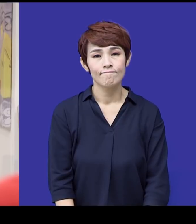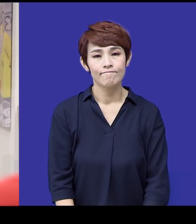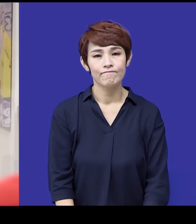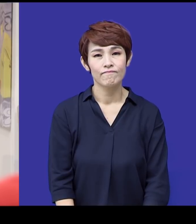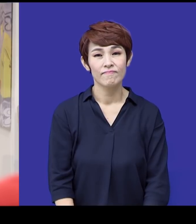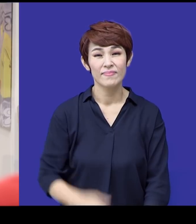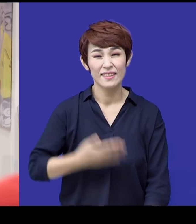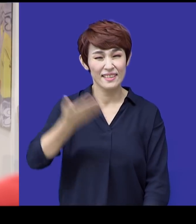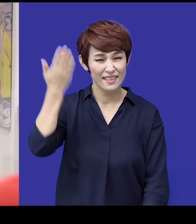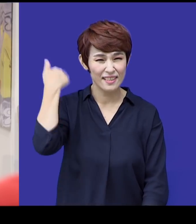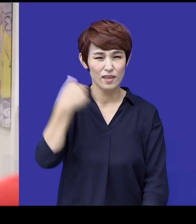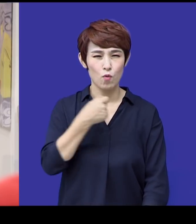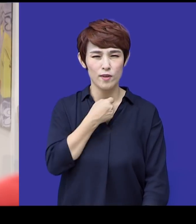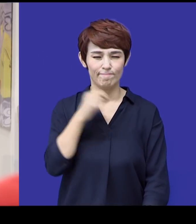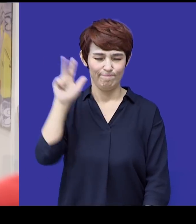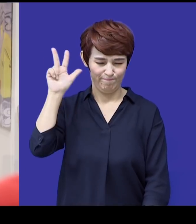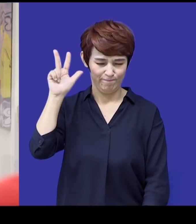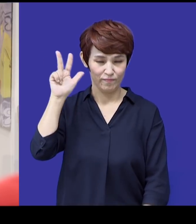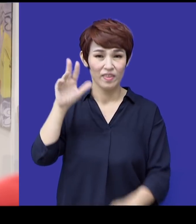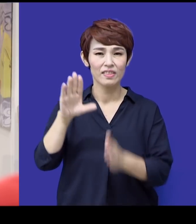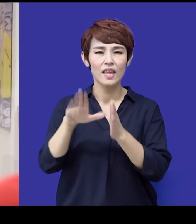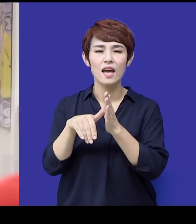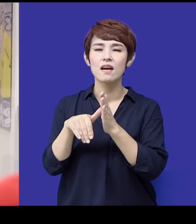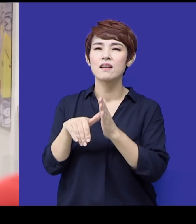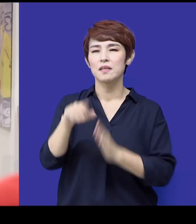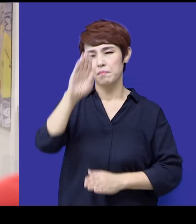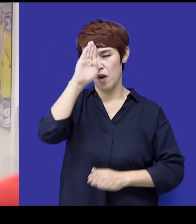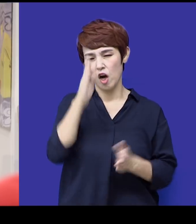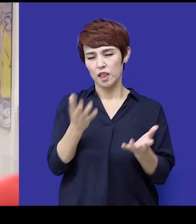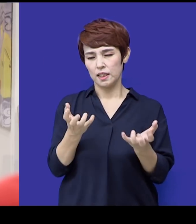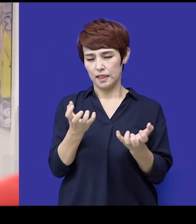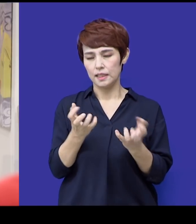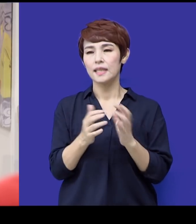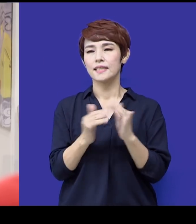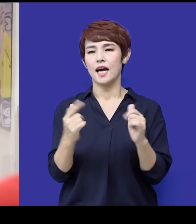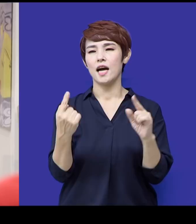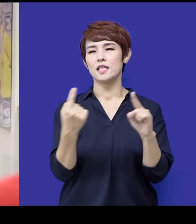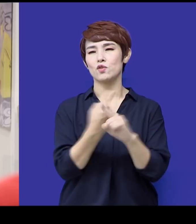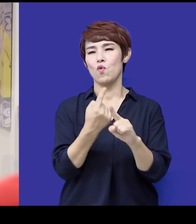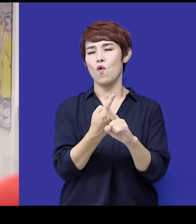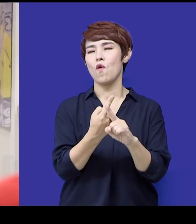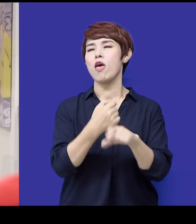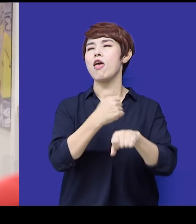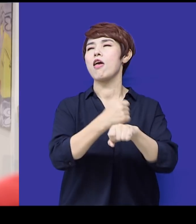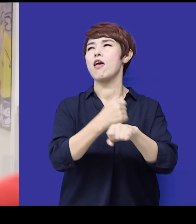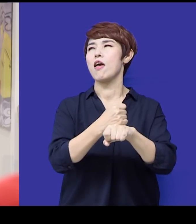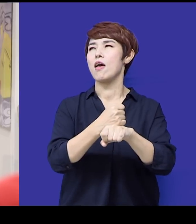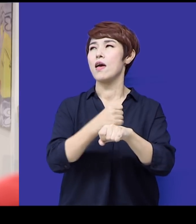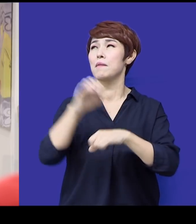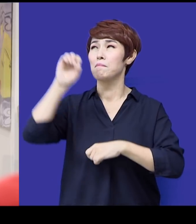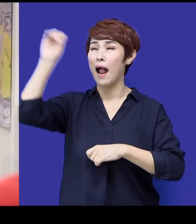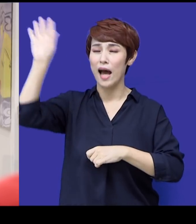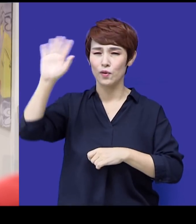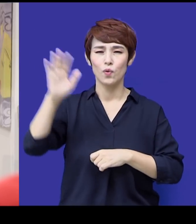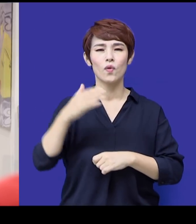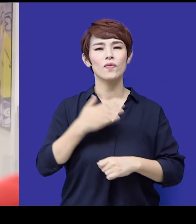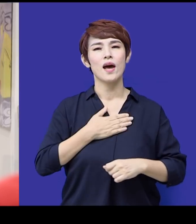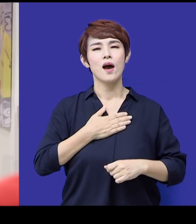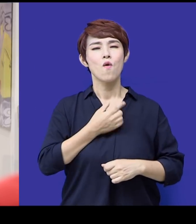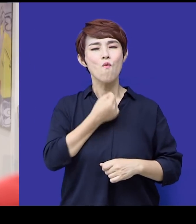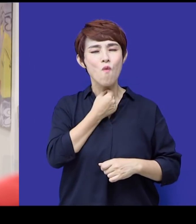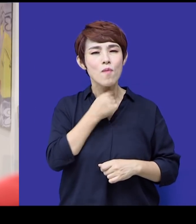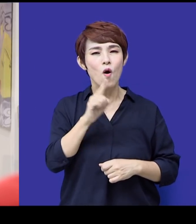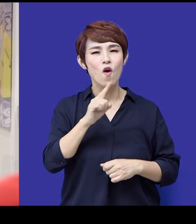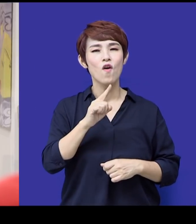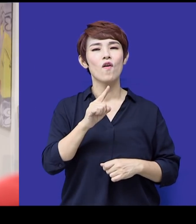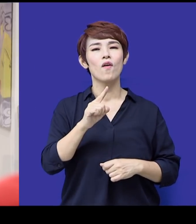소원 기도할 때는 네. 나 환자를 보겠습니다가 아니라 네. 내 마음에는 개업을 해서 돈을 벌어서